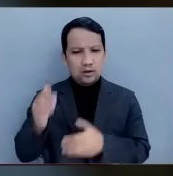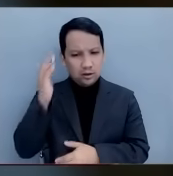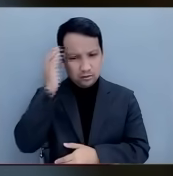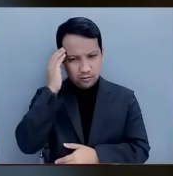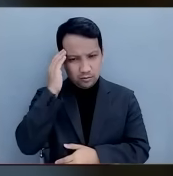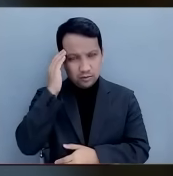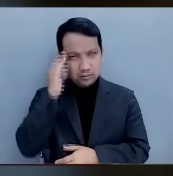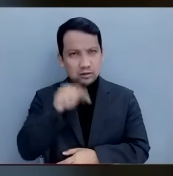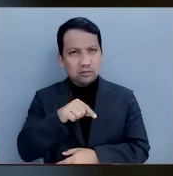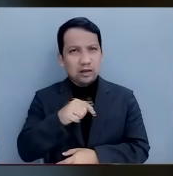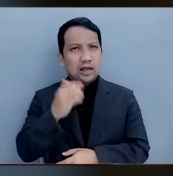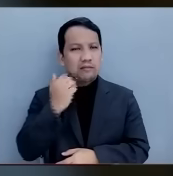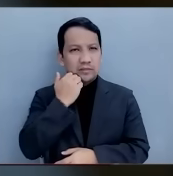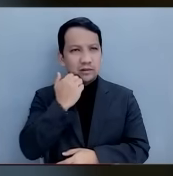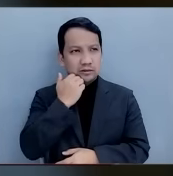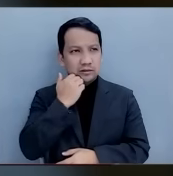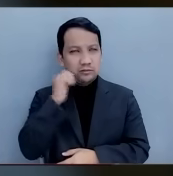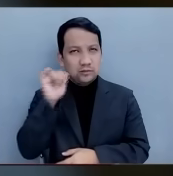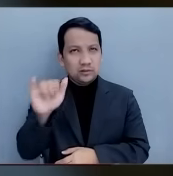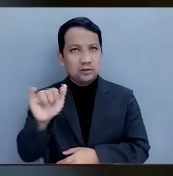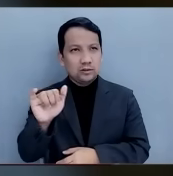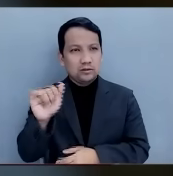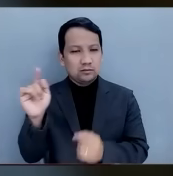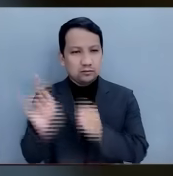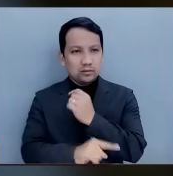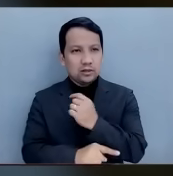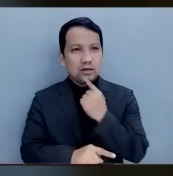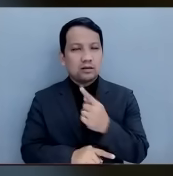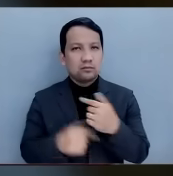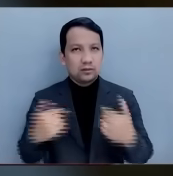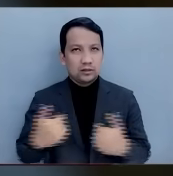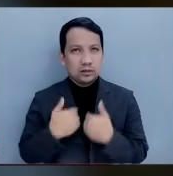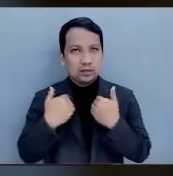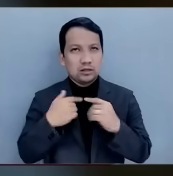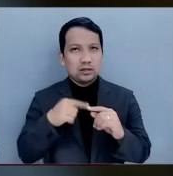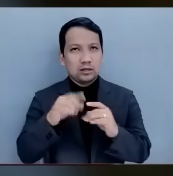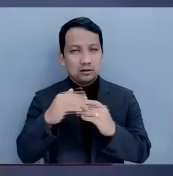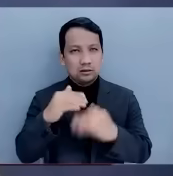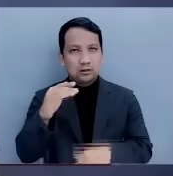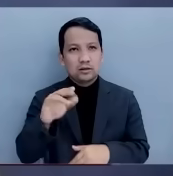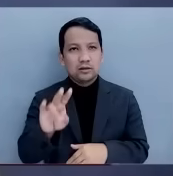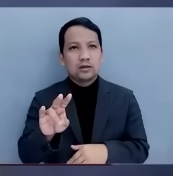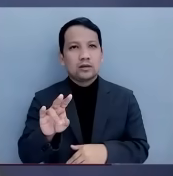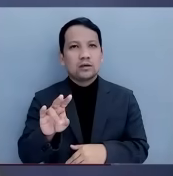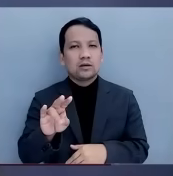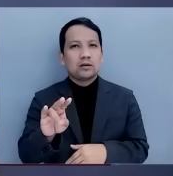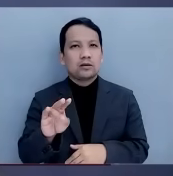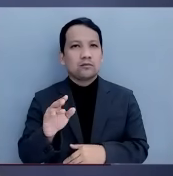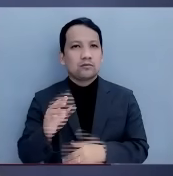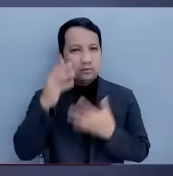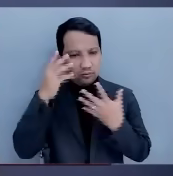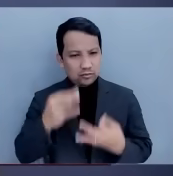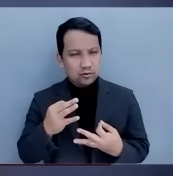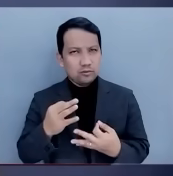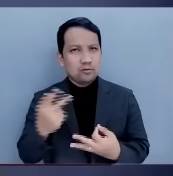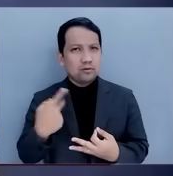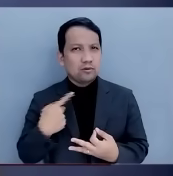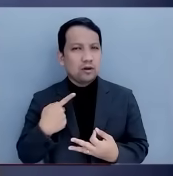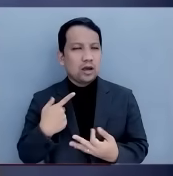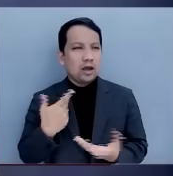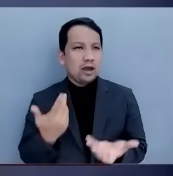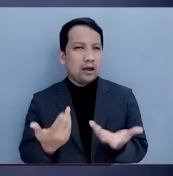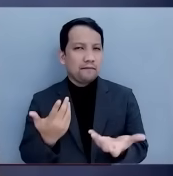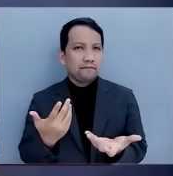malabo ang sentensyang habang buhay ng pagkakulong dahil minor de edad ang suspect. Hinihintay natin yung decision kasi dapat meron